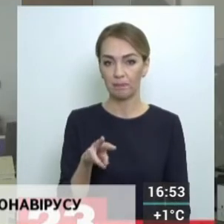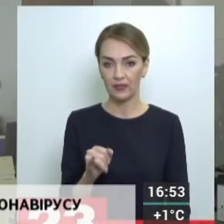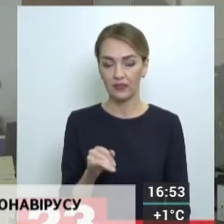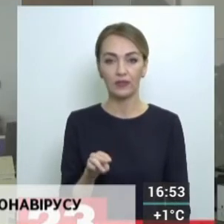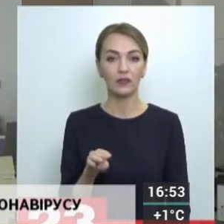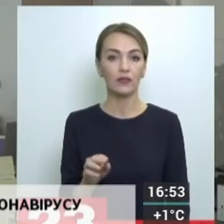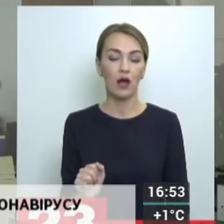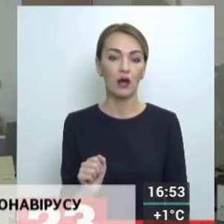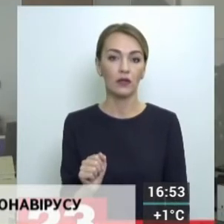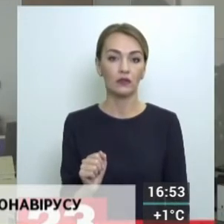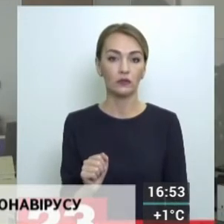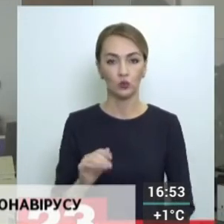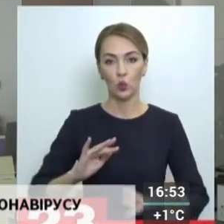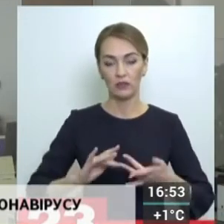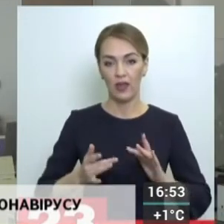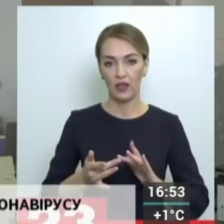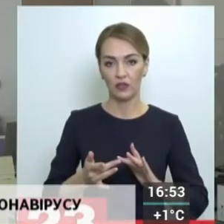та соцмереж.